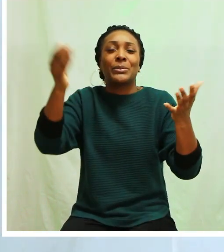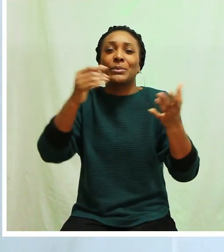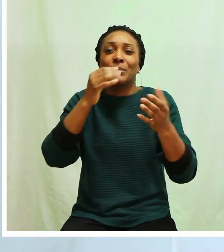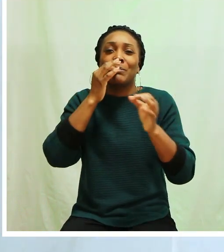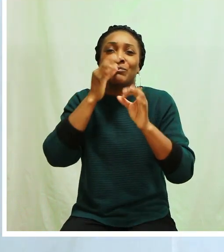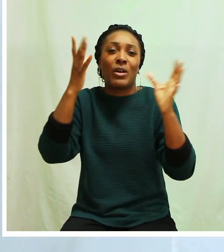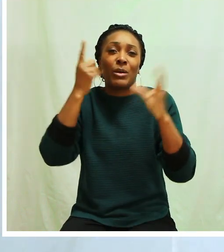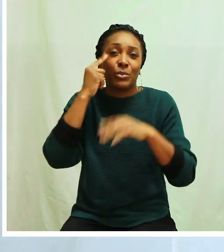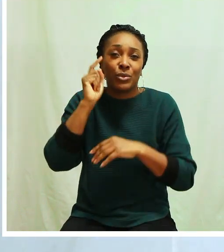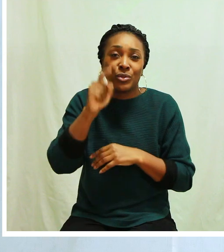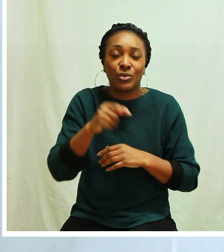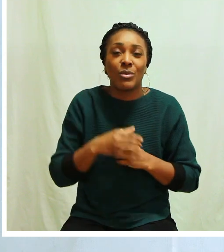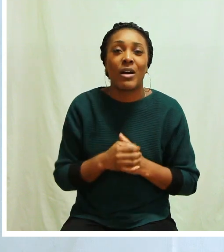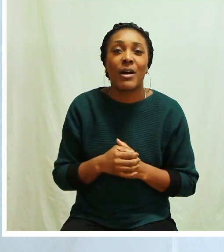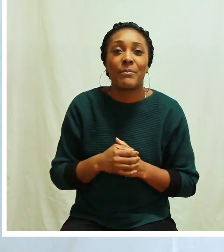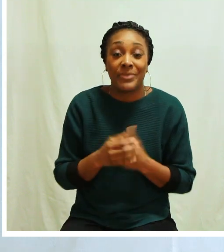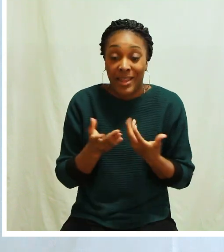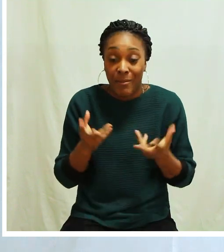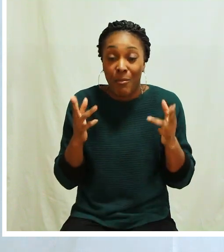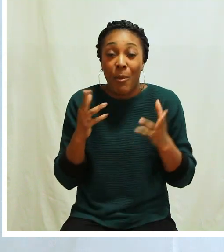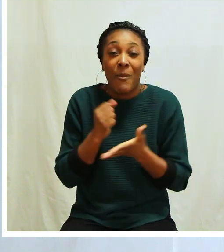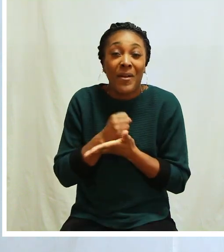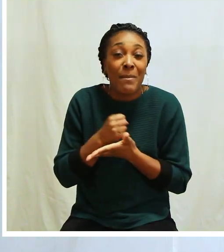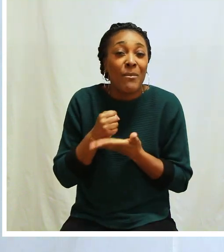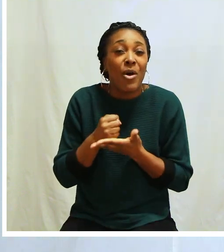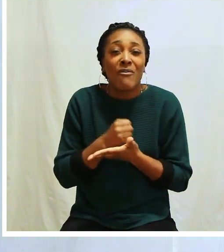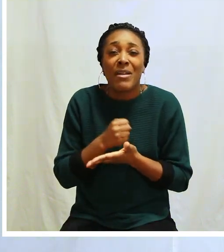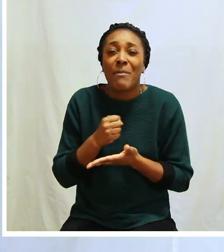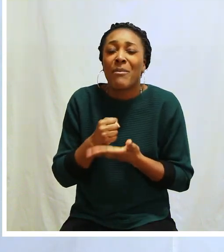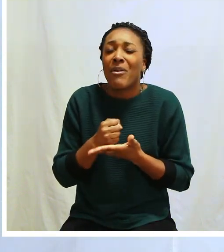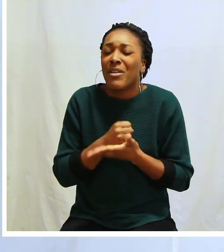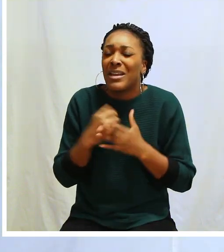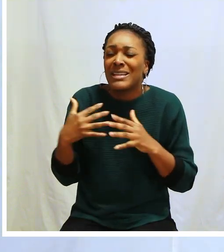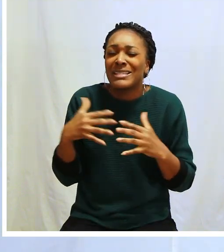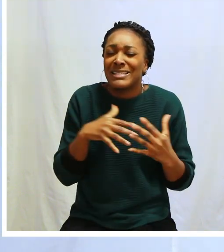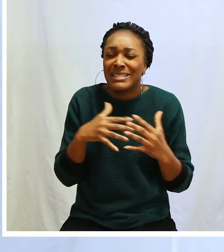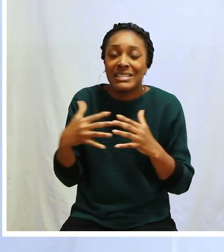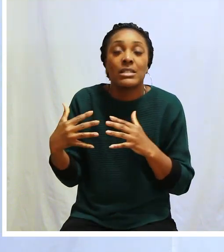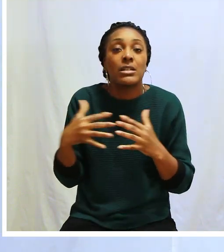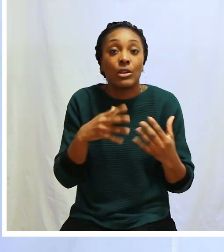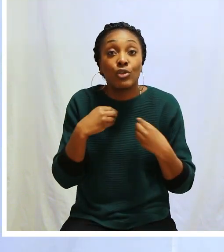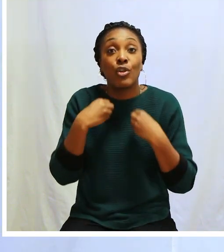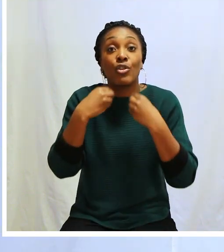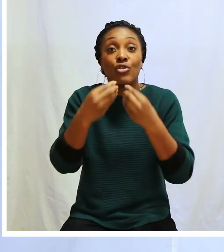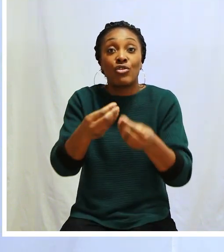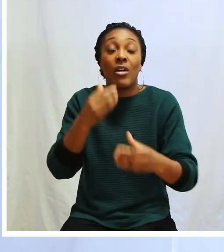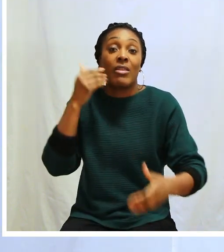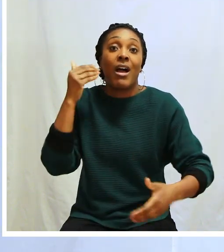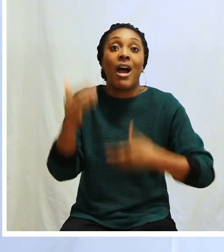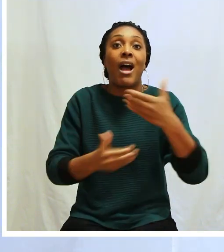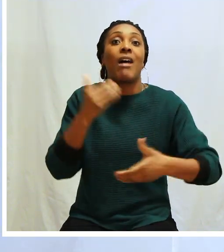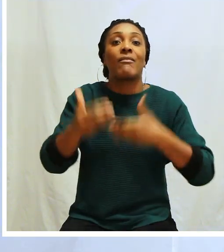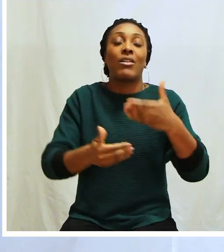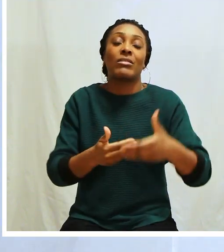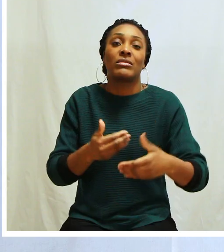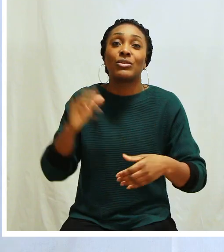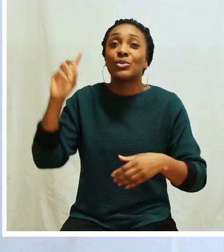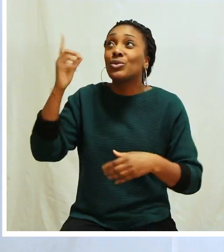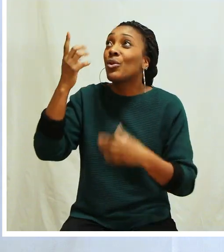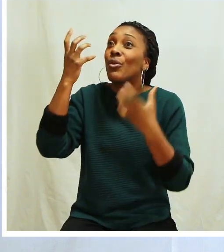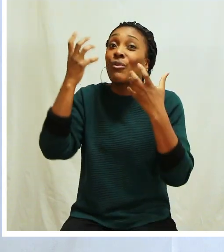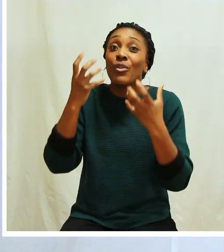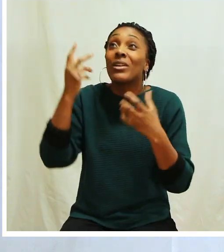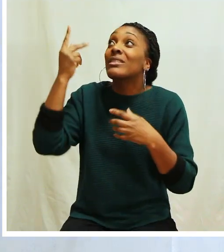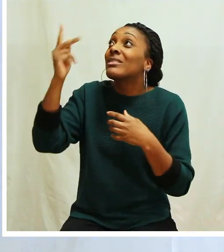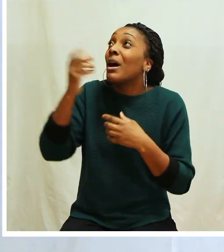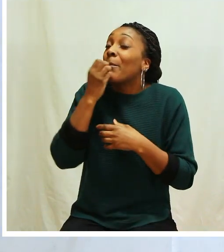toi. Et que ce temps d'épreuve, en fait, c'est un temps qui va te propulser en avant. Dieu veut étendre sa bonté, sa présence